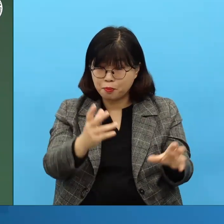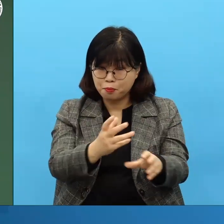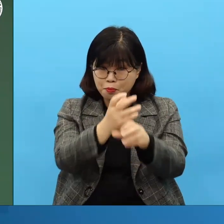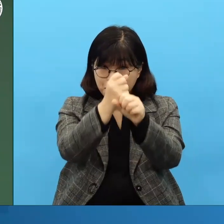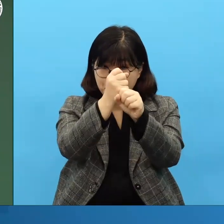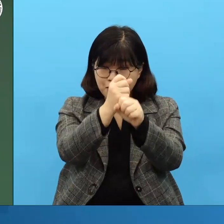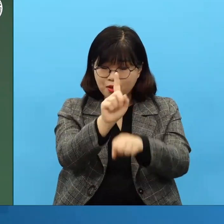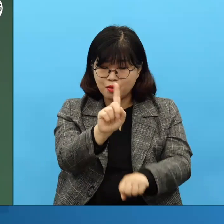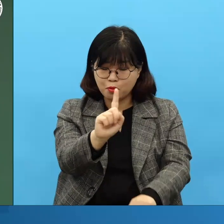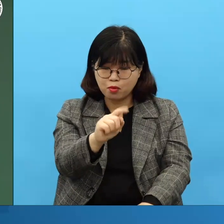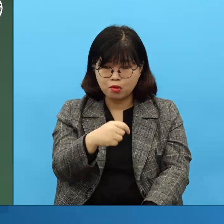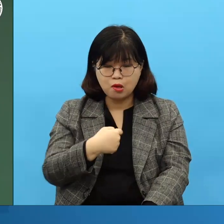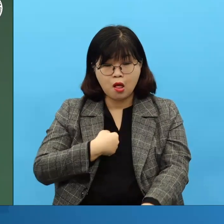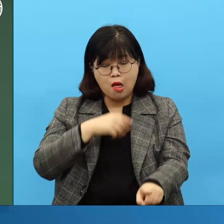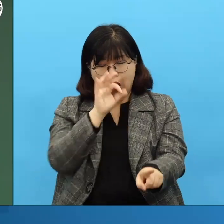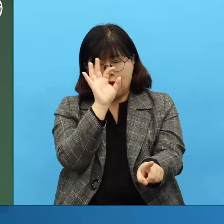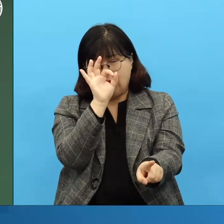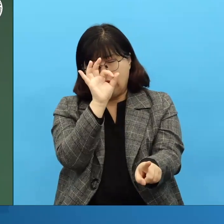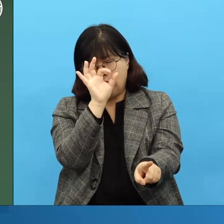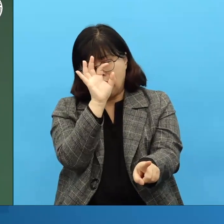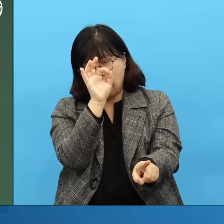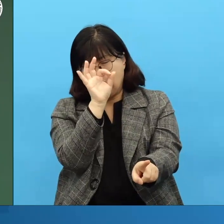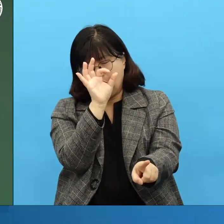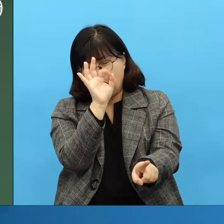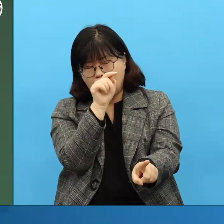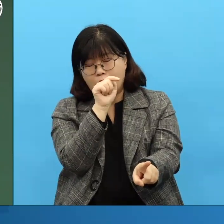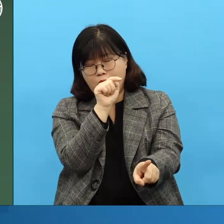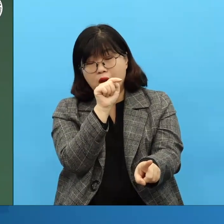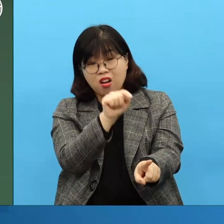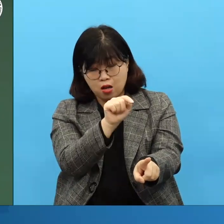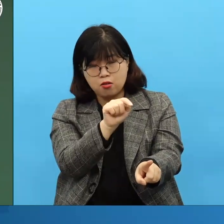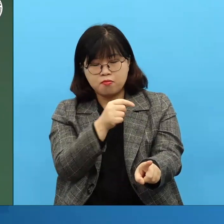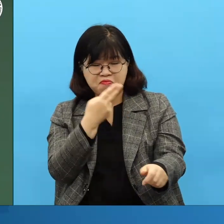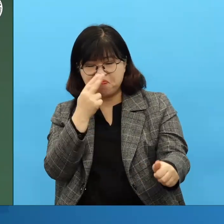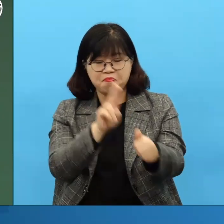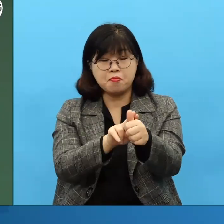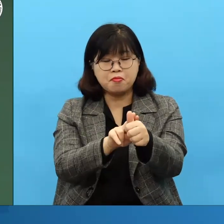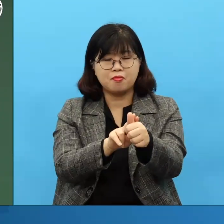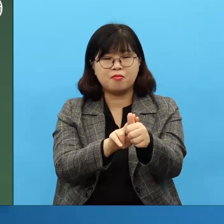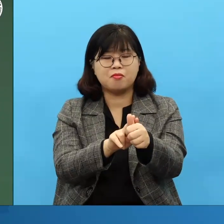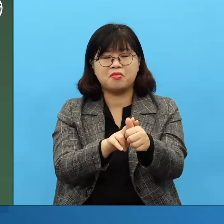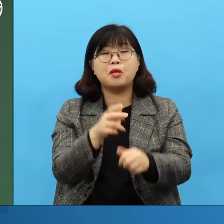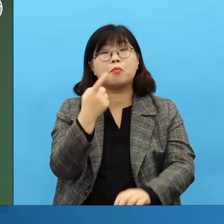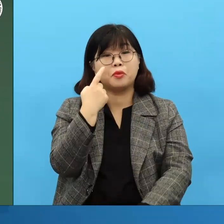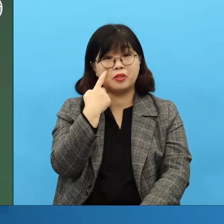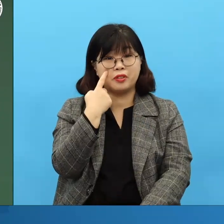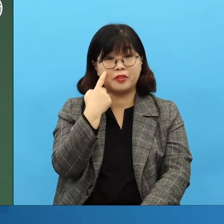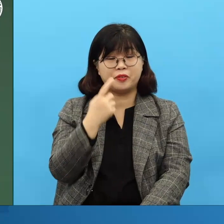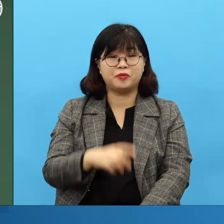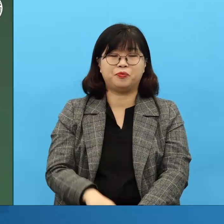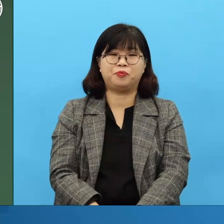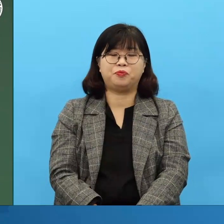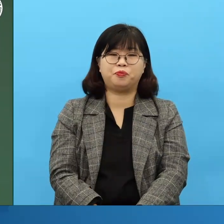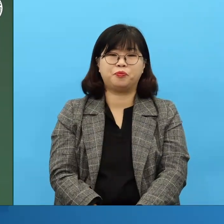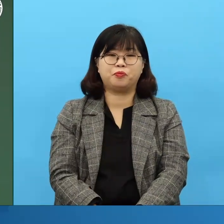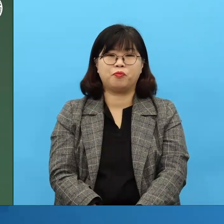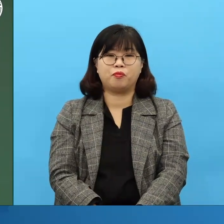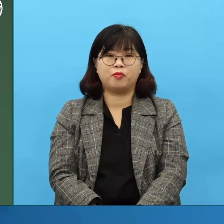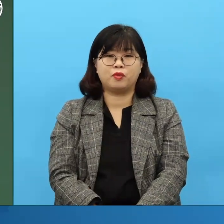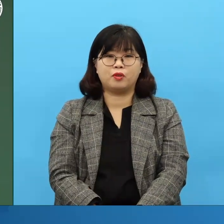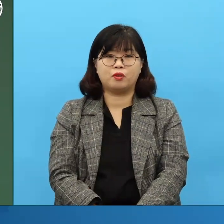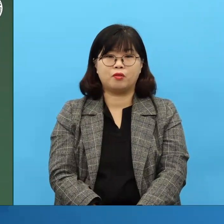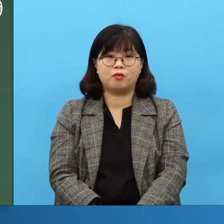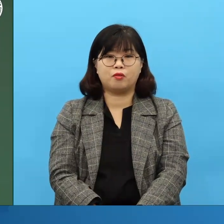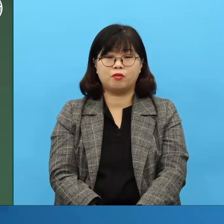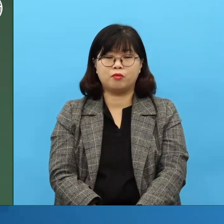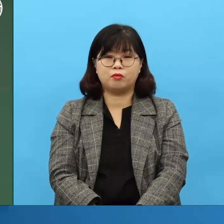그 부분에 도전하는 겁니다. When we look at God's time schedule, this means that we must rise to the challenge against what you think is most impossible for 이게 you. 언약으로 내게